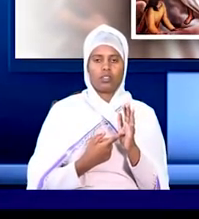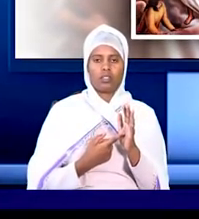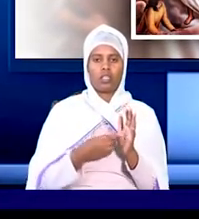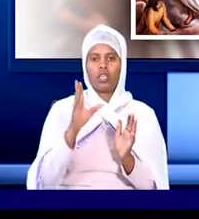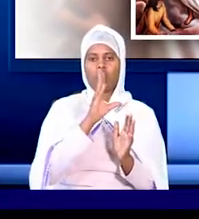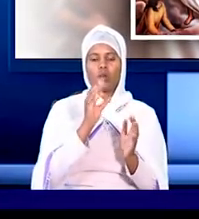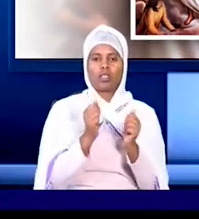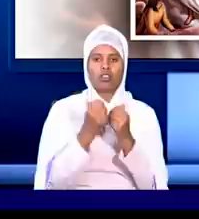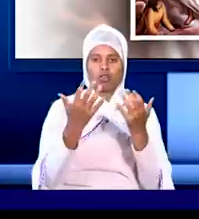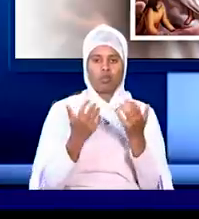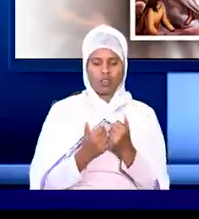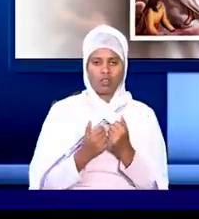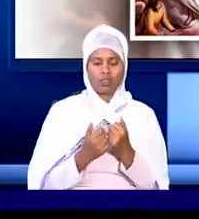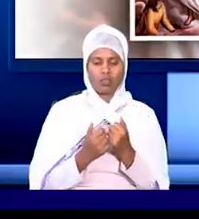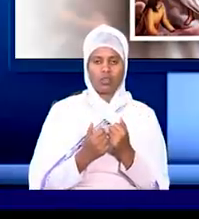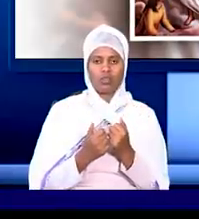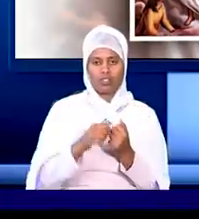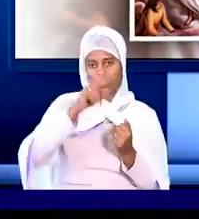ከም ዘሎ ማለት እዩ ብሰፊሕ